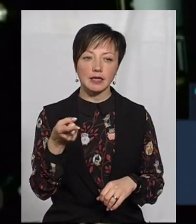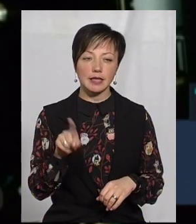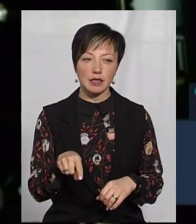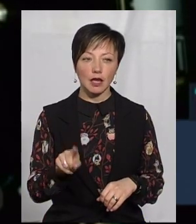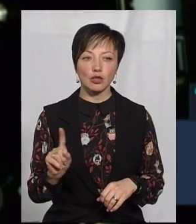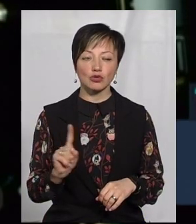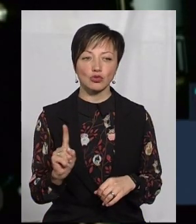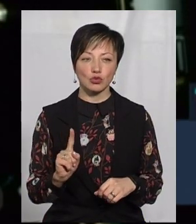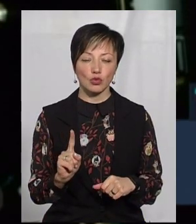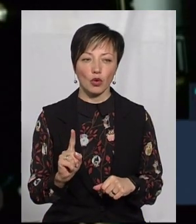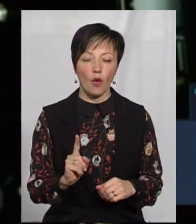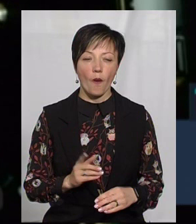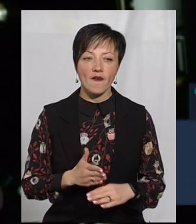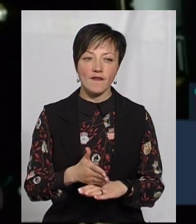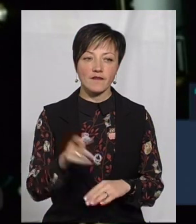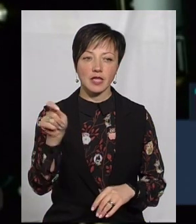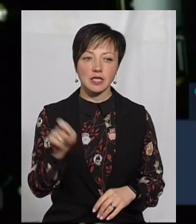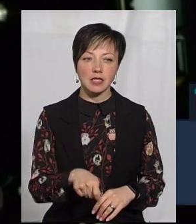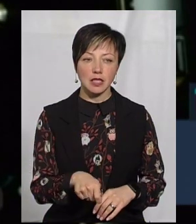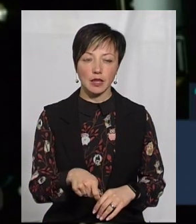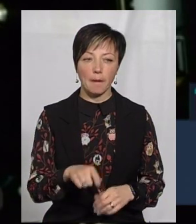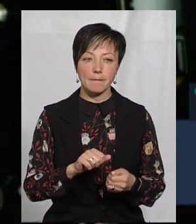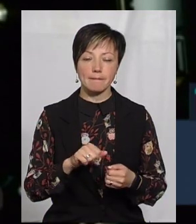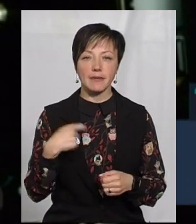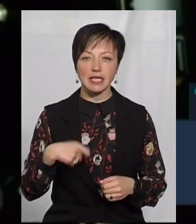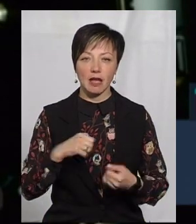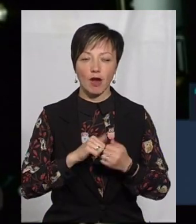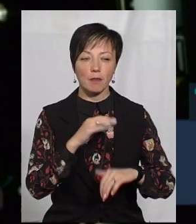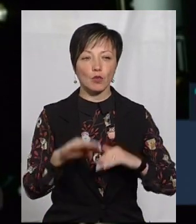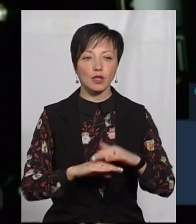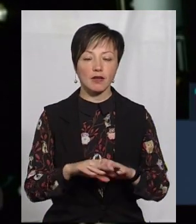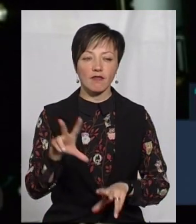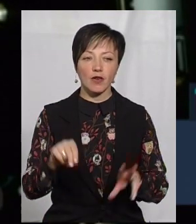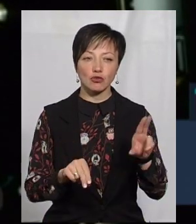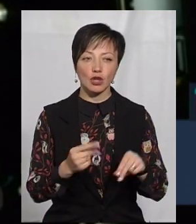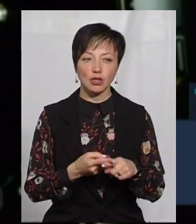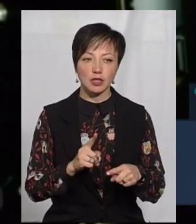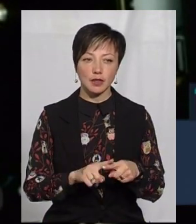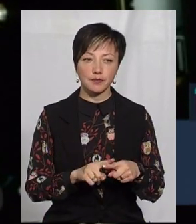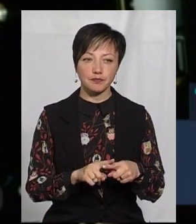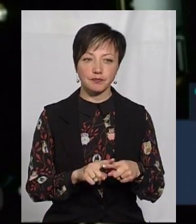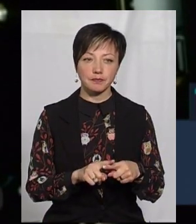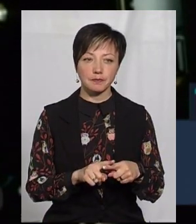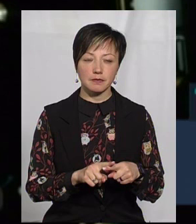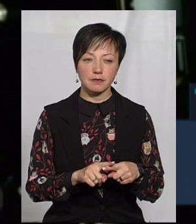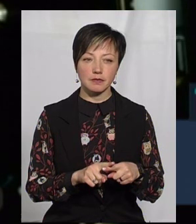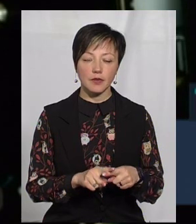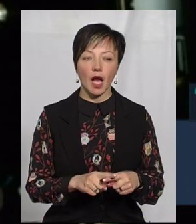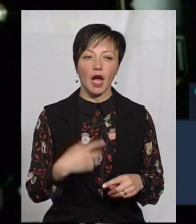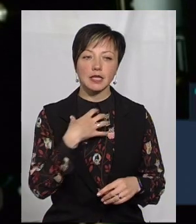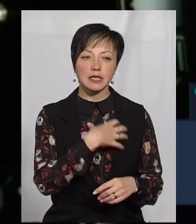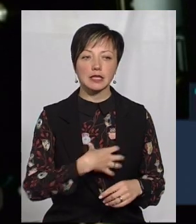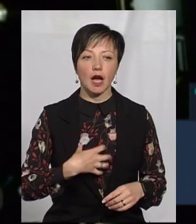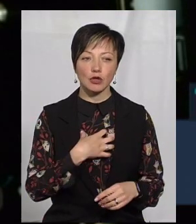що візит президента в Кам'янець-Подільський, я рахую, це дуже така